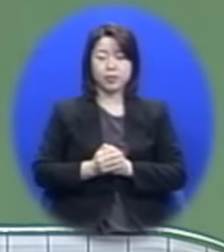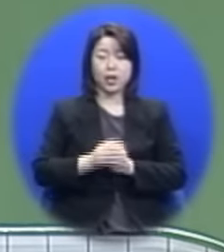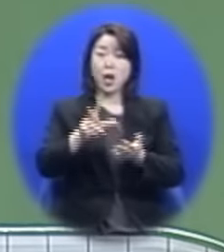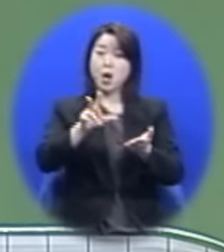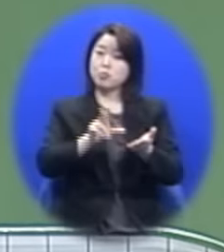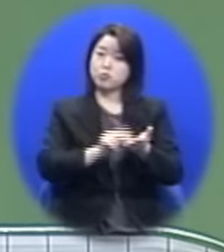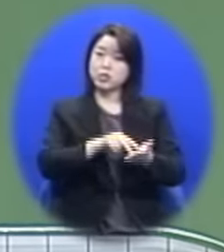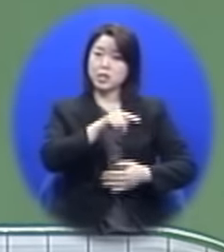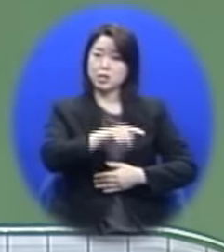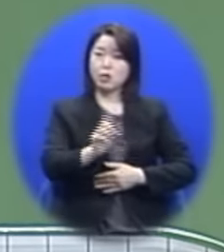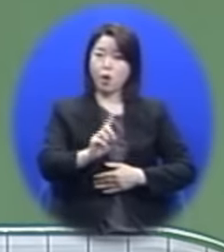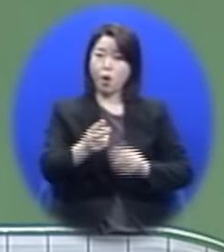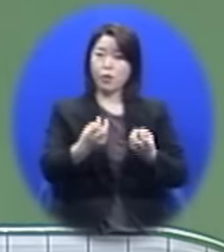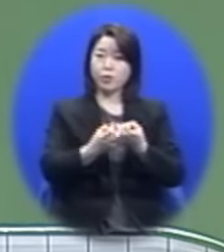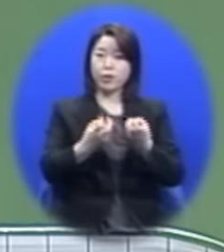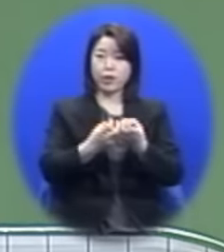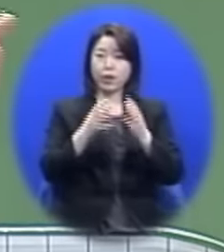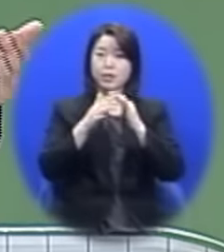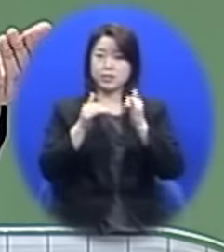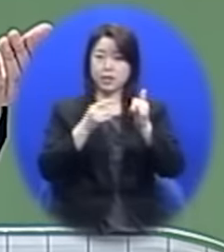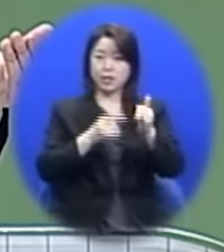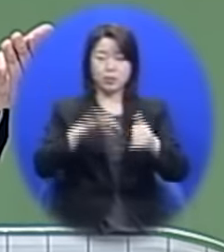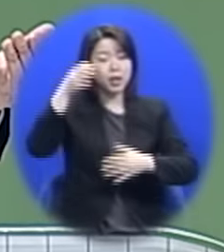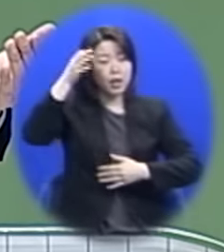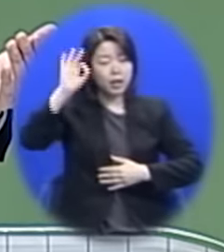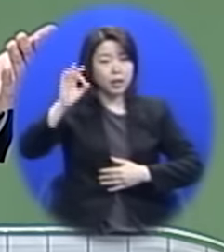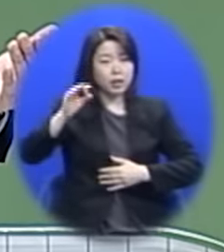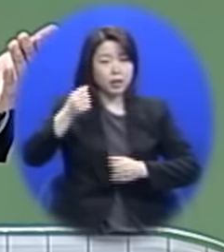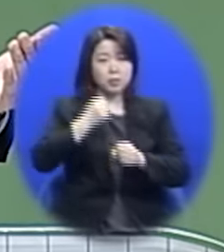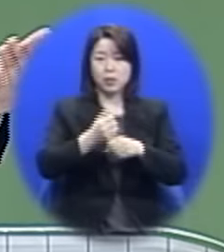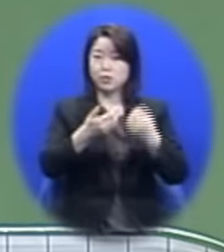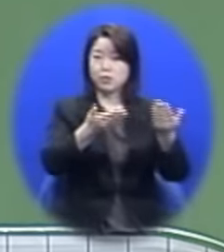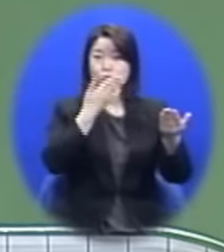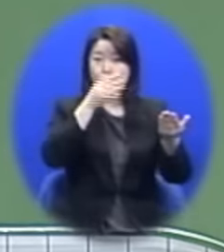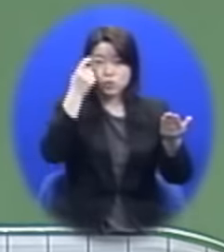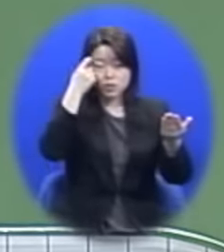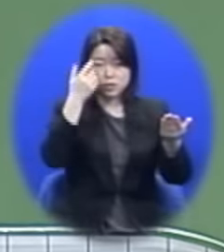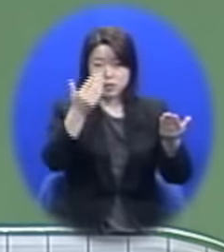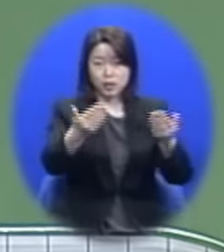문제는 이것을 어떻게 사람들에게 깨닫게 할 수 있냐는